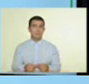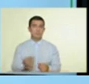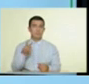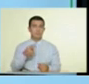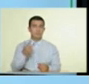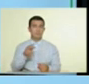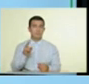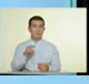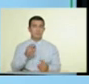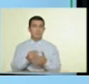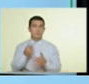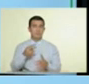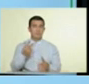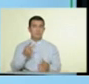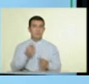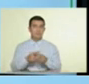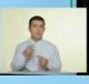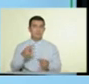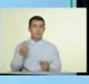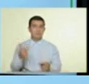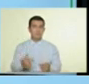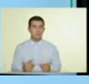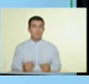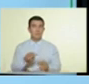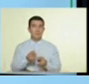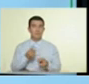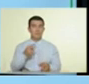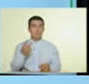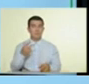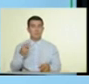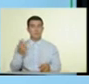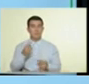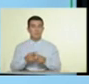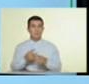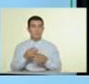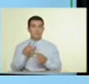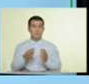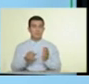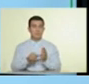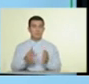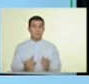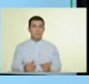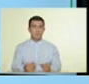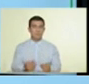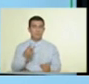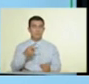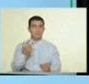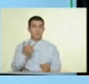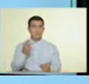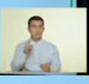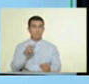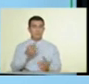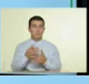23 d barobar 23 qo'shuv 23. 23 ga 23 ni qo'shsak 46. Demak 23 d